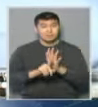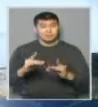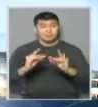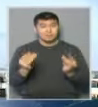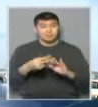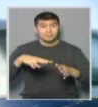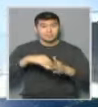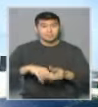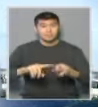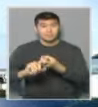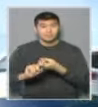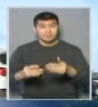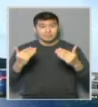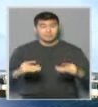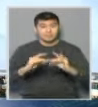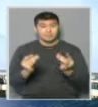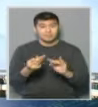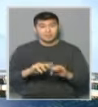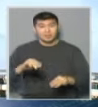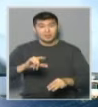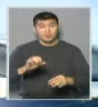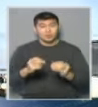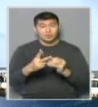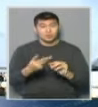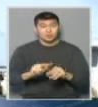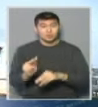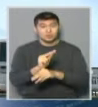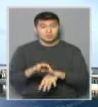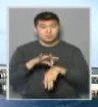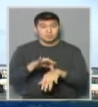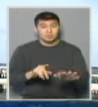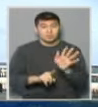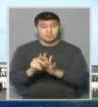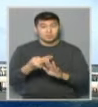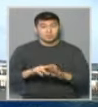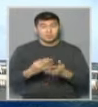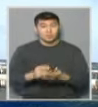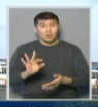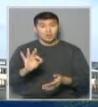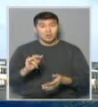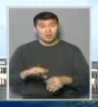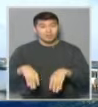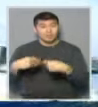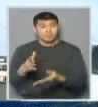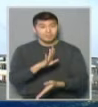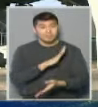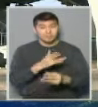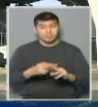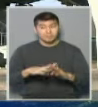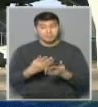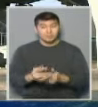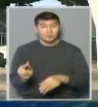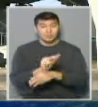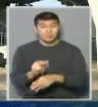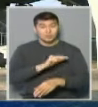аудандарын қосатын көпір. Дәл осы көпір тамыздың 13 күні жөндеу жұмыстарына жабылып, қыркүйек айында қолданысқа берілген болатын.